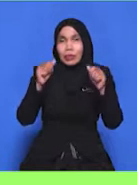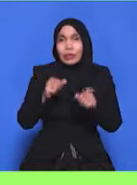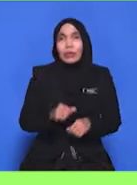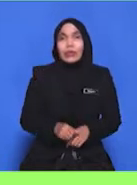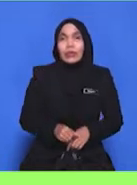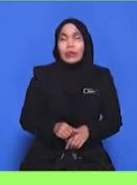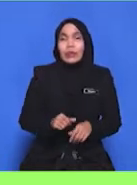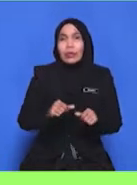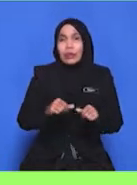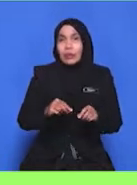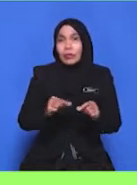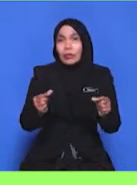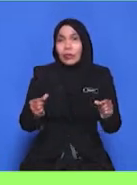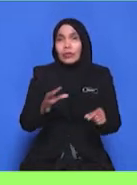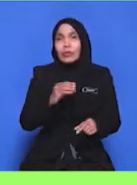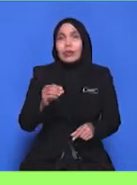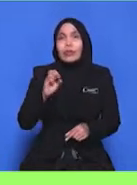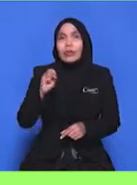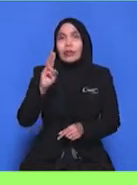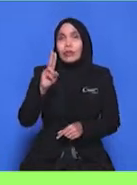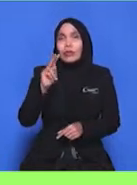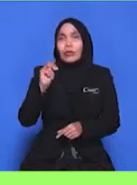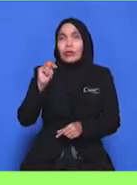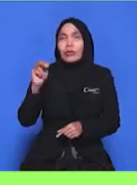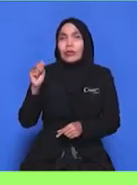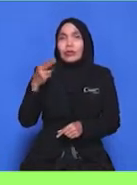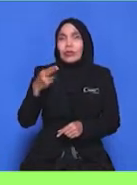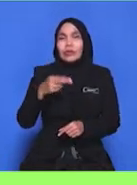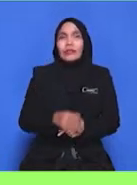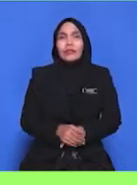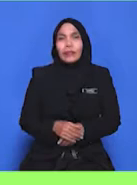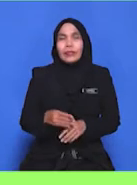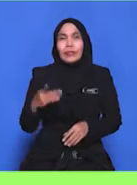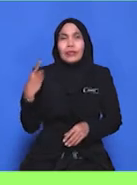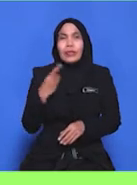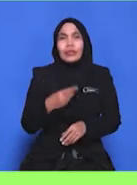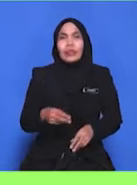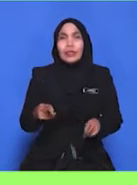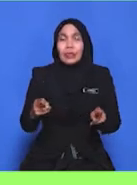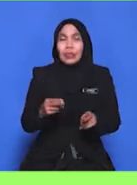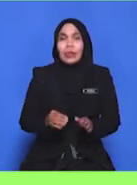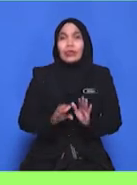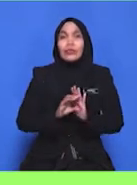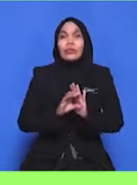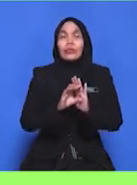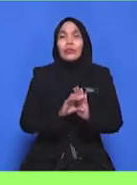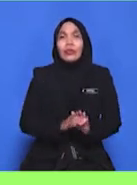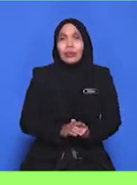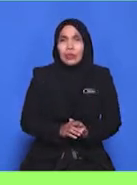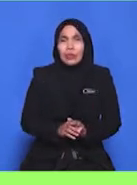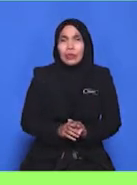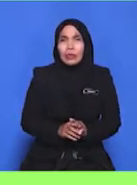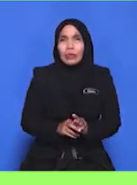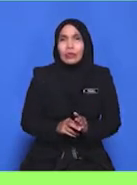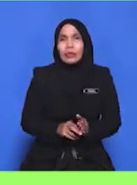kita hendaklah mencontohi sifat-sifat mulia yang ada pada khalifah Islam seperti